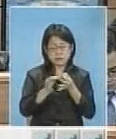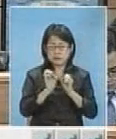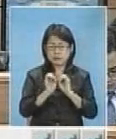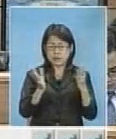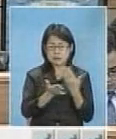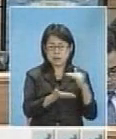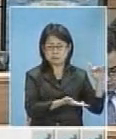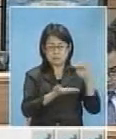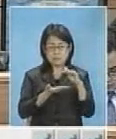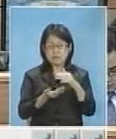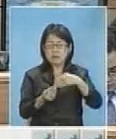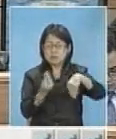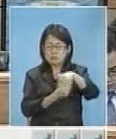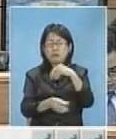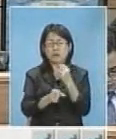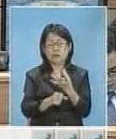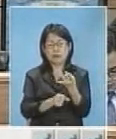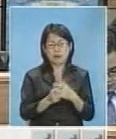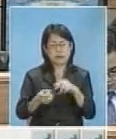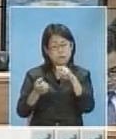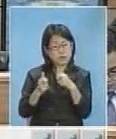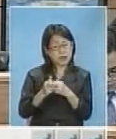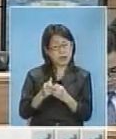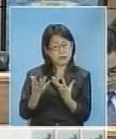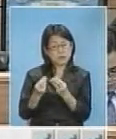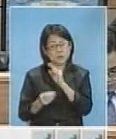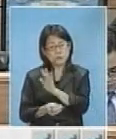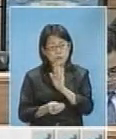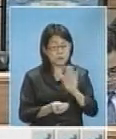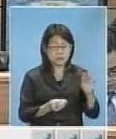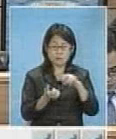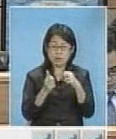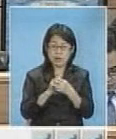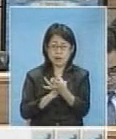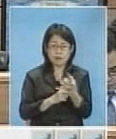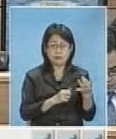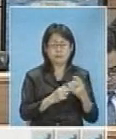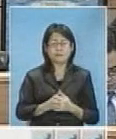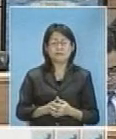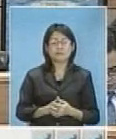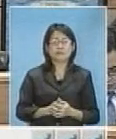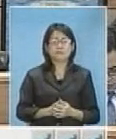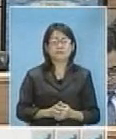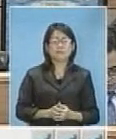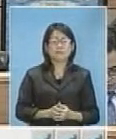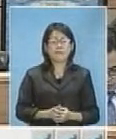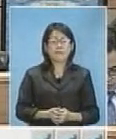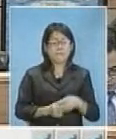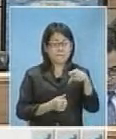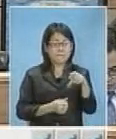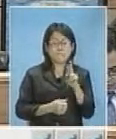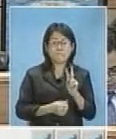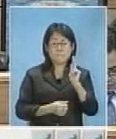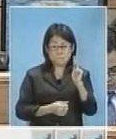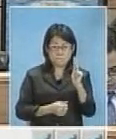อย่างไรจะมีผลกระทบต่อพื้นที่ของพี่น้องประชาชนส่วนใดบ้างส่วนพรก.โ